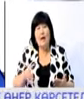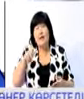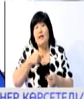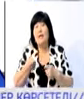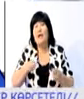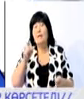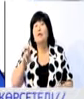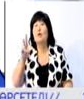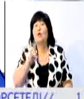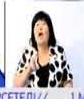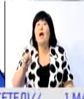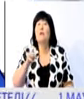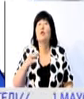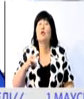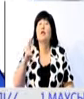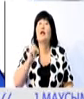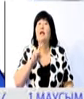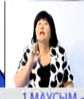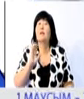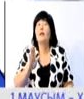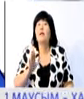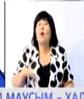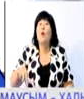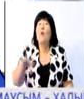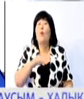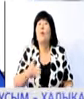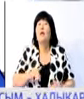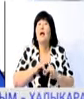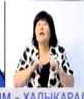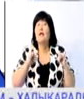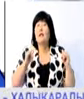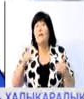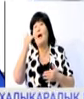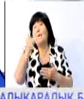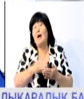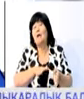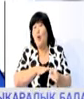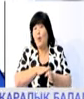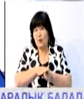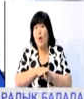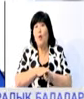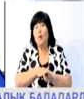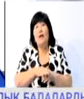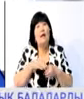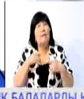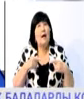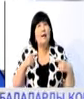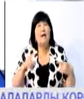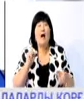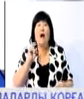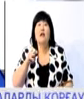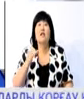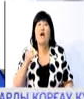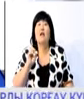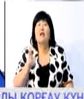Елбасы Нұрсұлтан Әбішұлы Назарбаевтың өңірлерді дамыту жөніндегі бағдарламаларын орындауды мақсатында Ақжайық